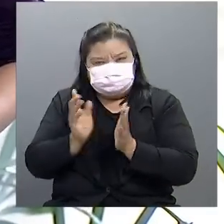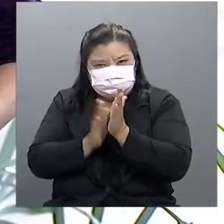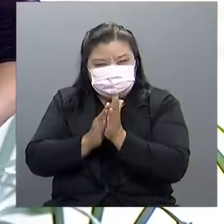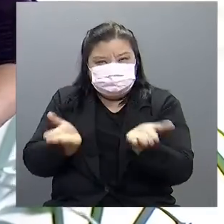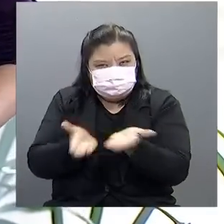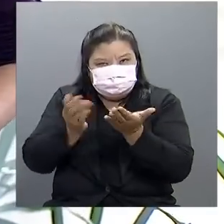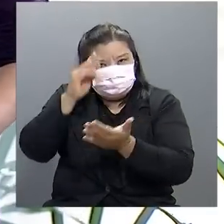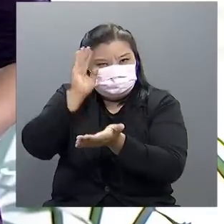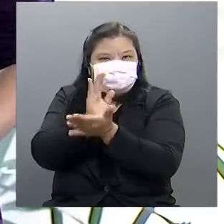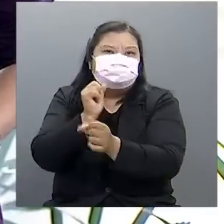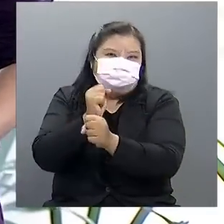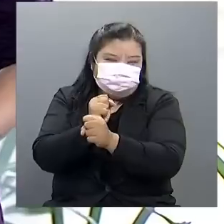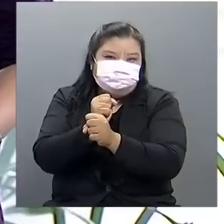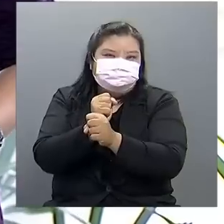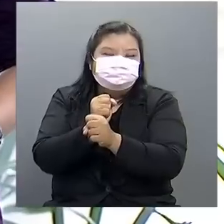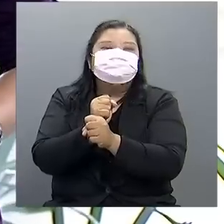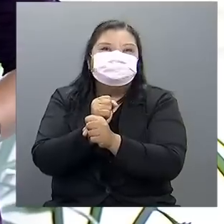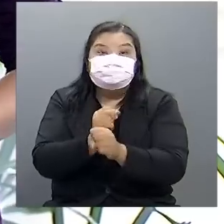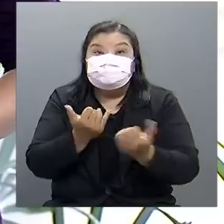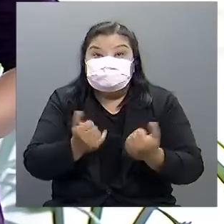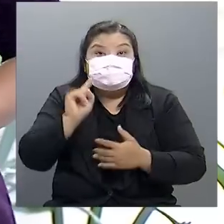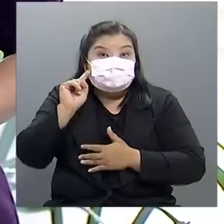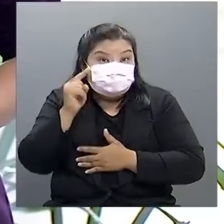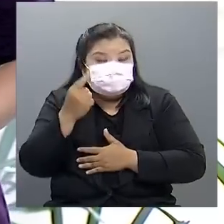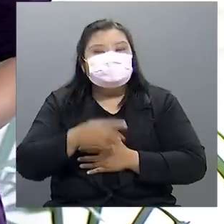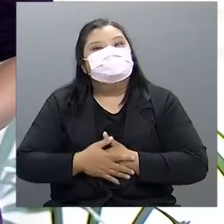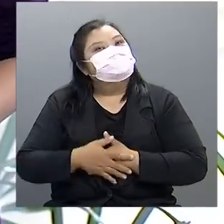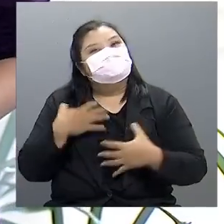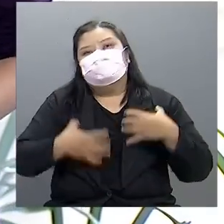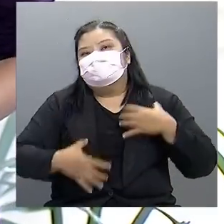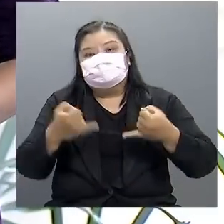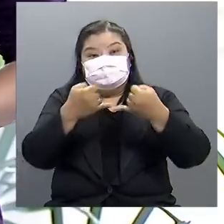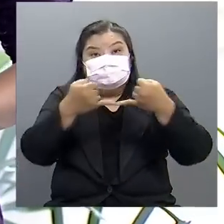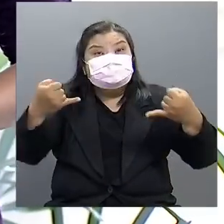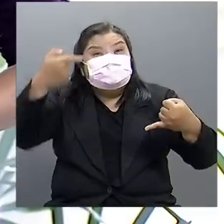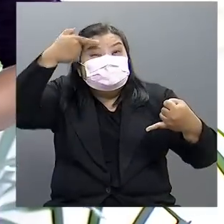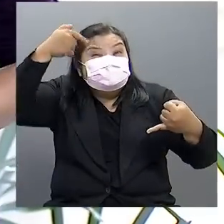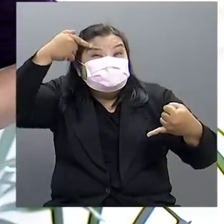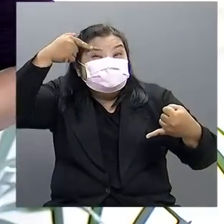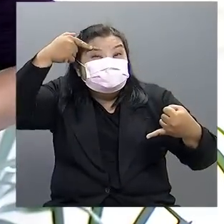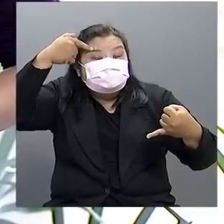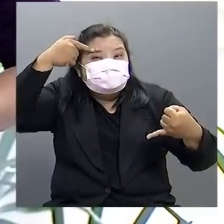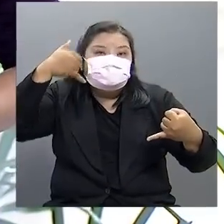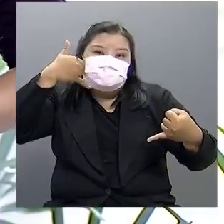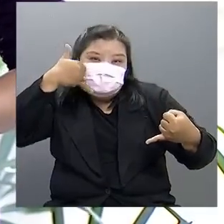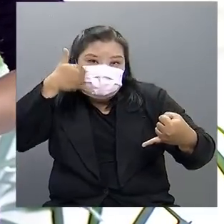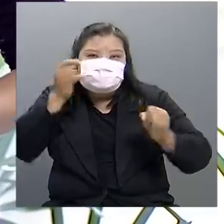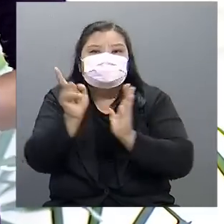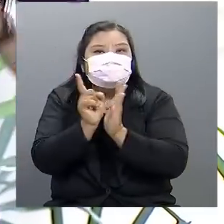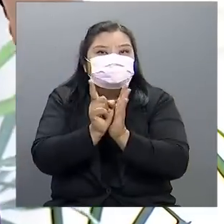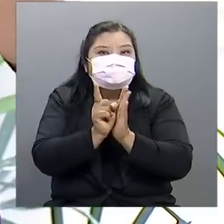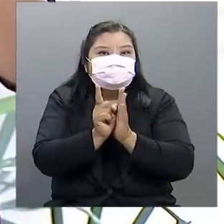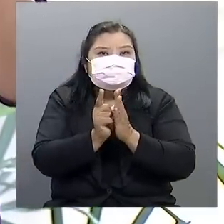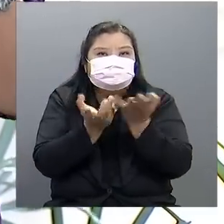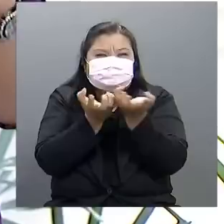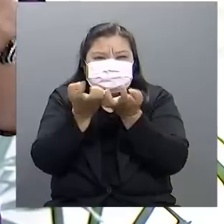ไปมาดูเรื่องสายสื่อสารระยัง compressed ใั่วไทยกัค่ะตอนนี้แเข้ามีกนหลายจุดเลยนะคะ